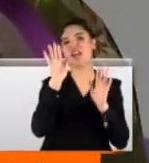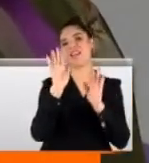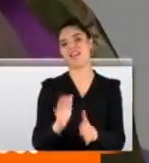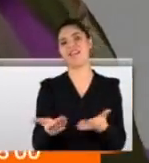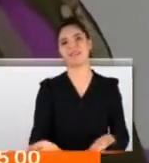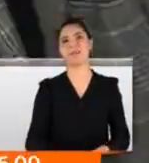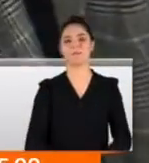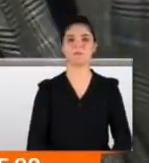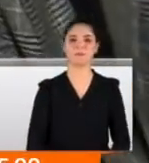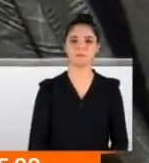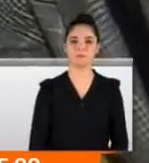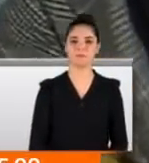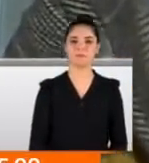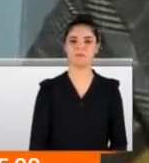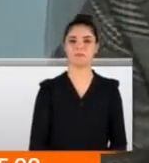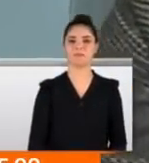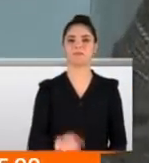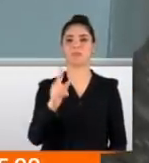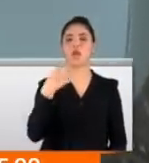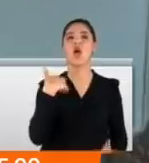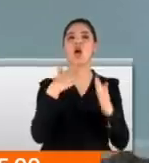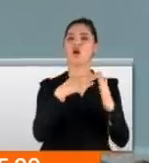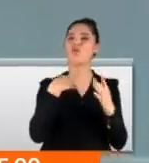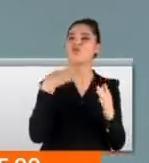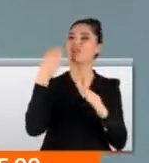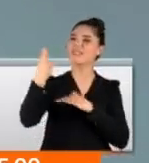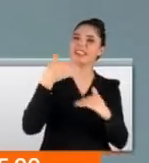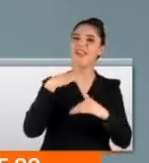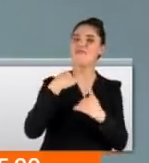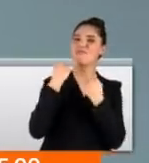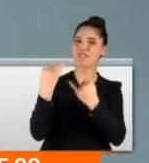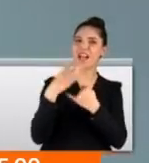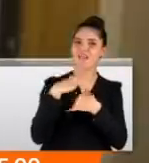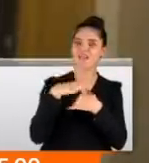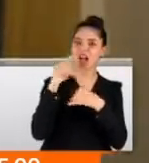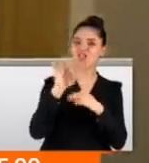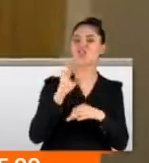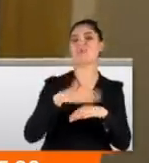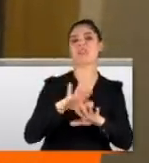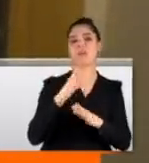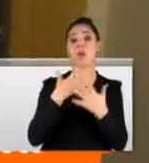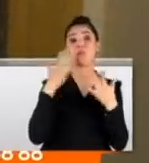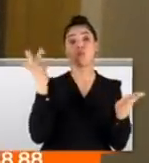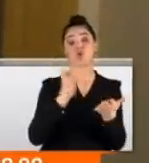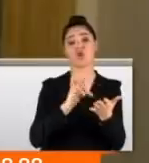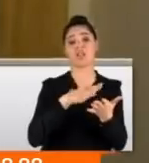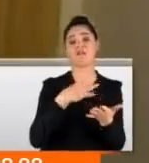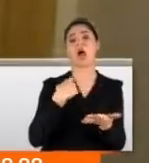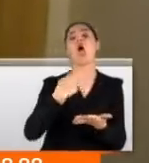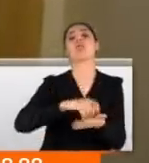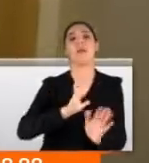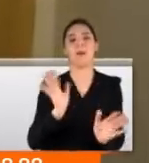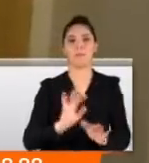bizde. Konu komşu birbirimize gidip geliyorduk. Şimdi yapamıyoruz hastalıktayım. Büyük cezası var, hem de veremem